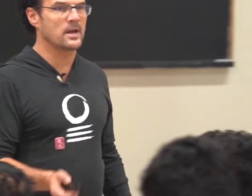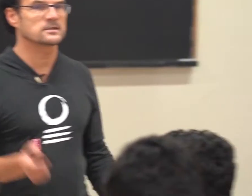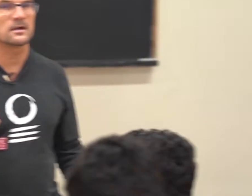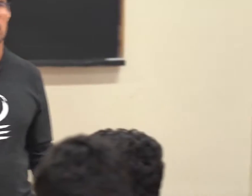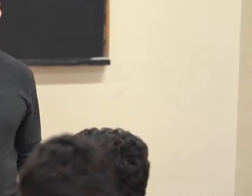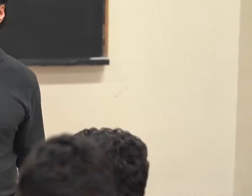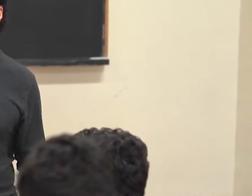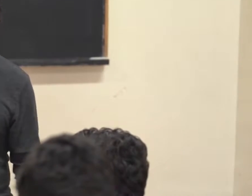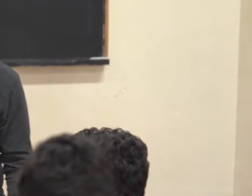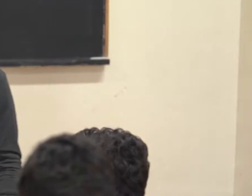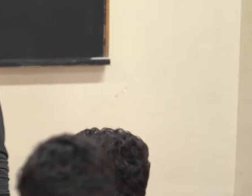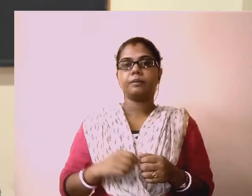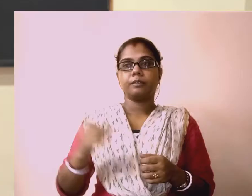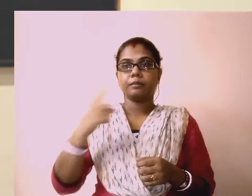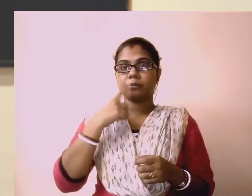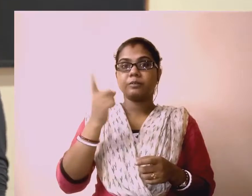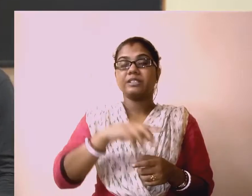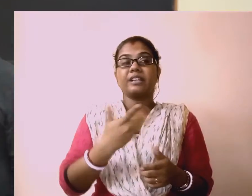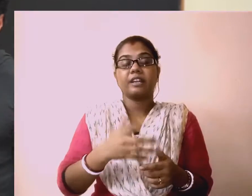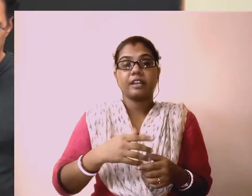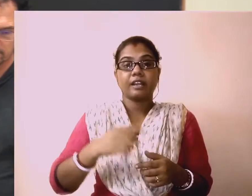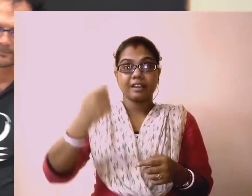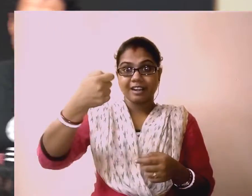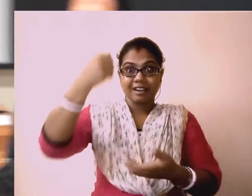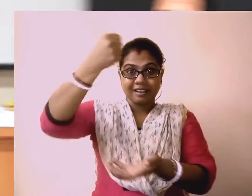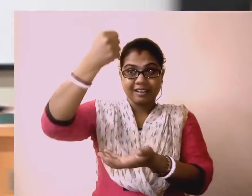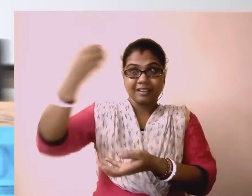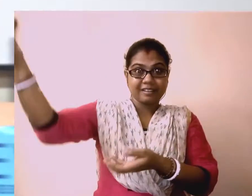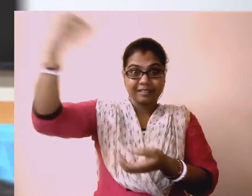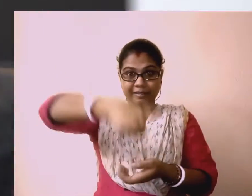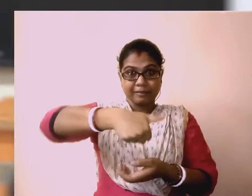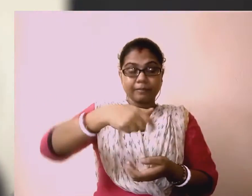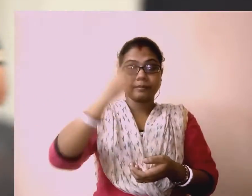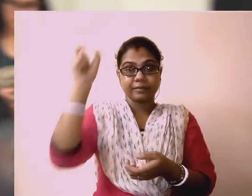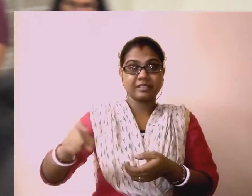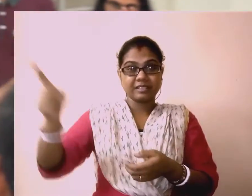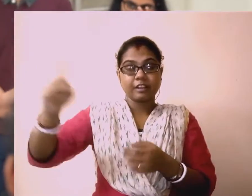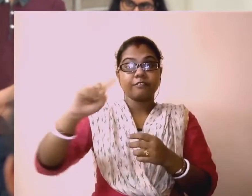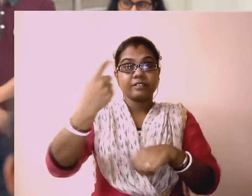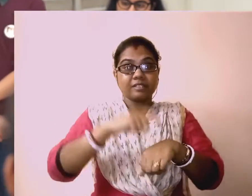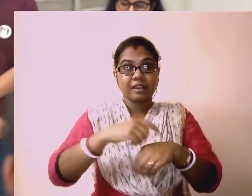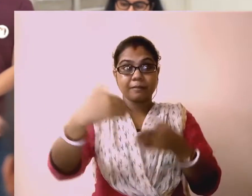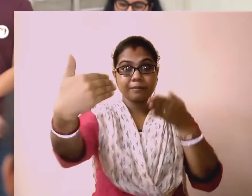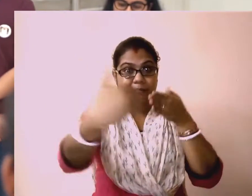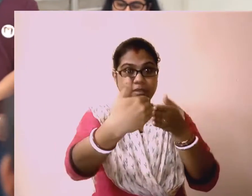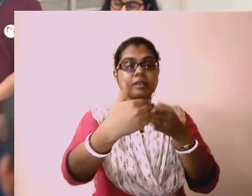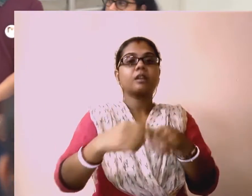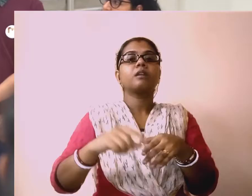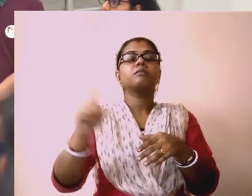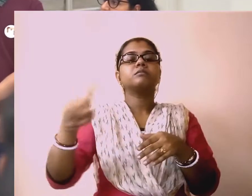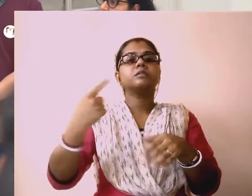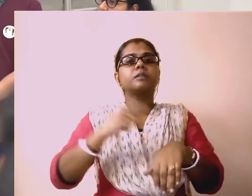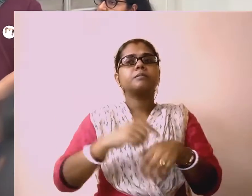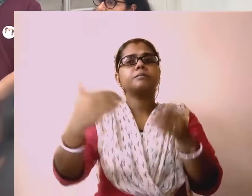the rest of your pitch. सर ने ऐसा बोला कि जब हम इन्वेस्टर से मिलते हैं तो हम इन्वेस्टर